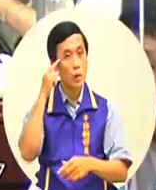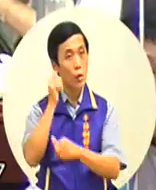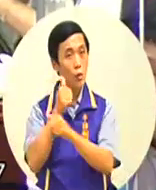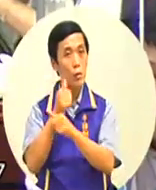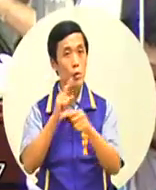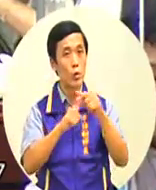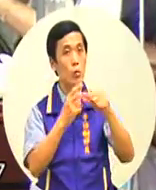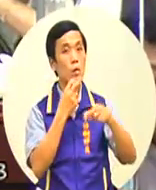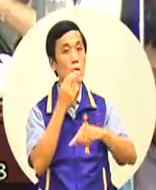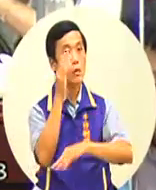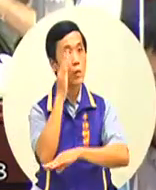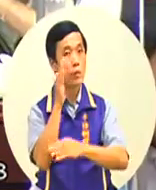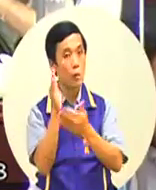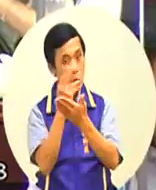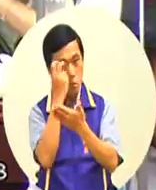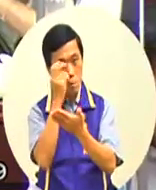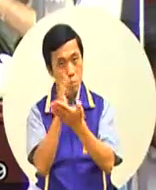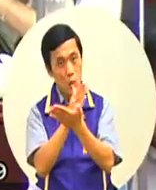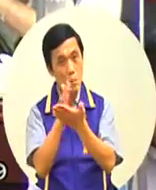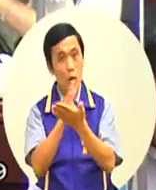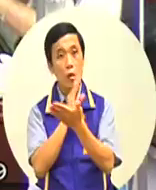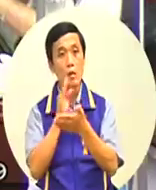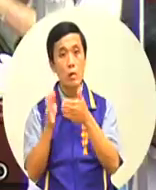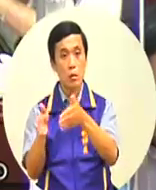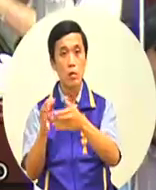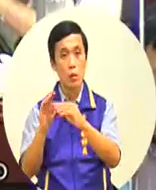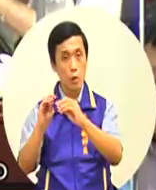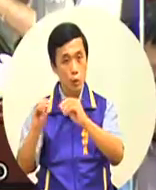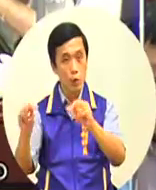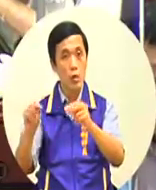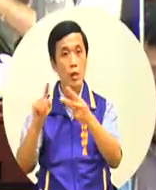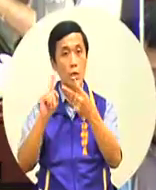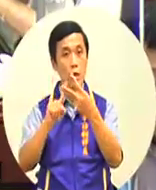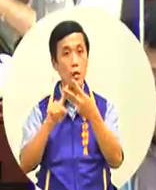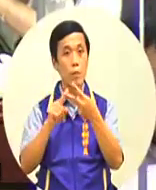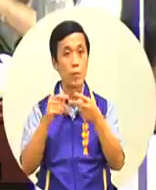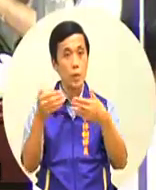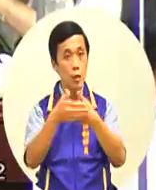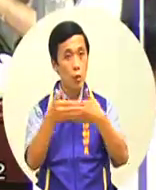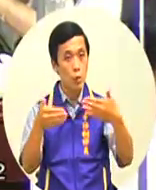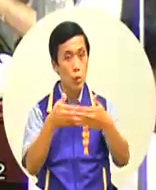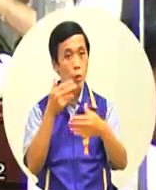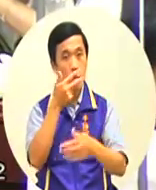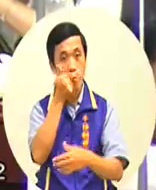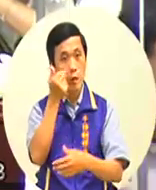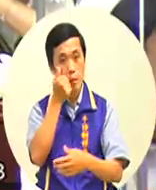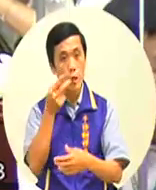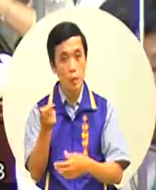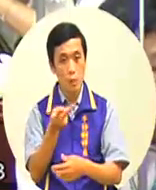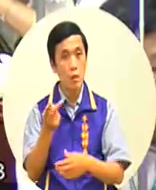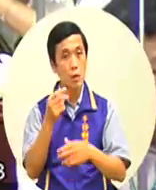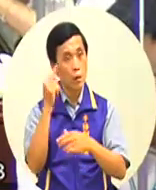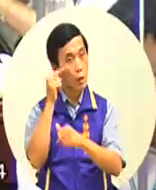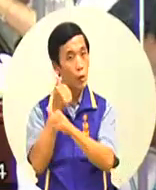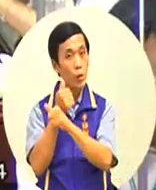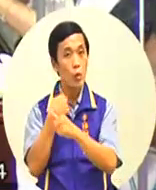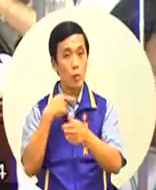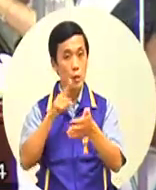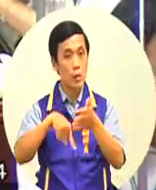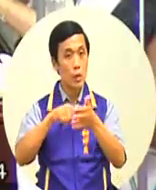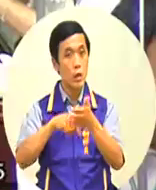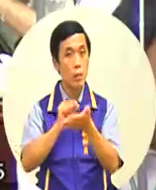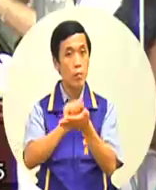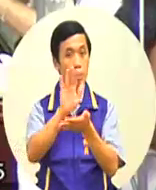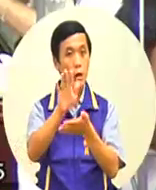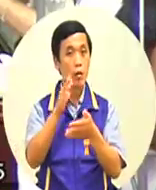鉴呢是针对土地这个部分以及交通的便利性做考量，所以我们简报呢没有特别把